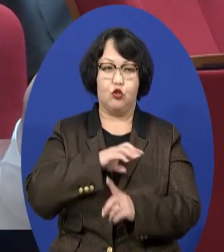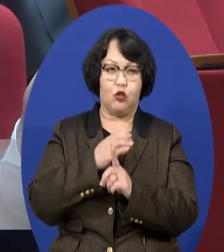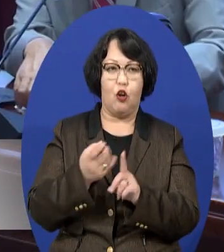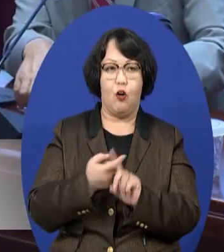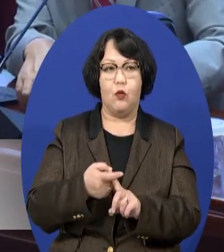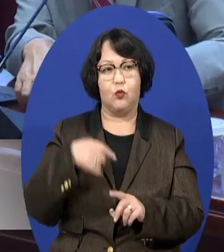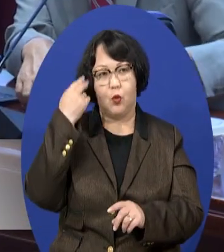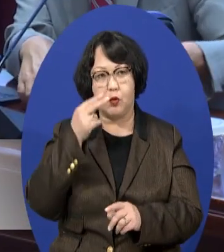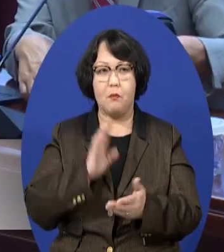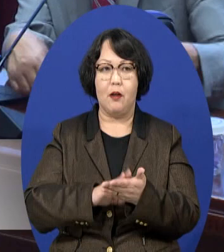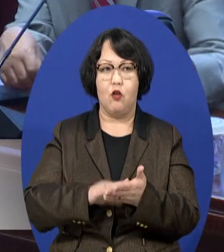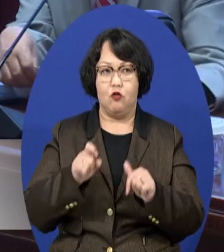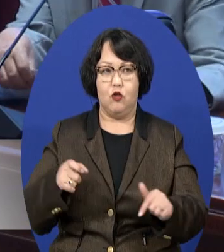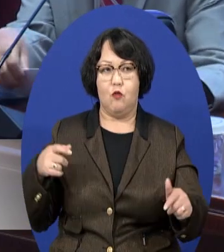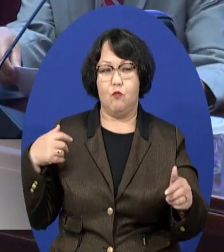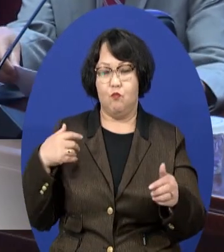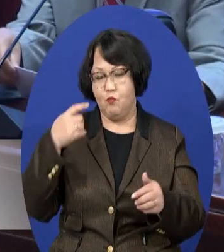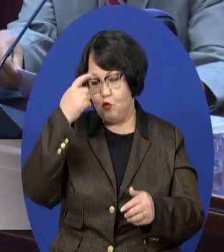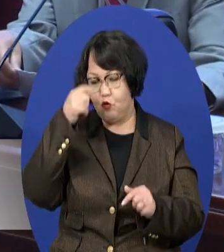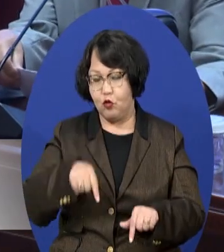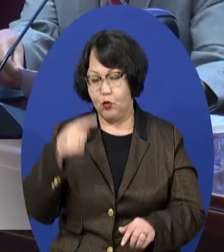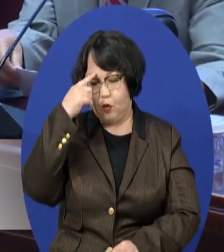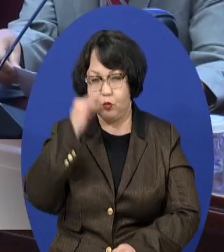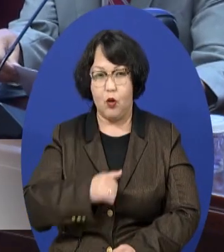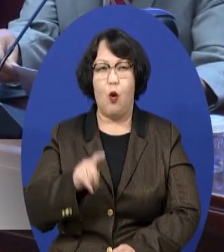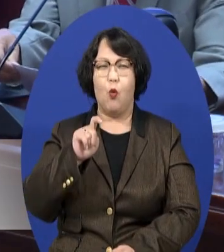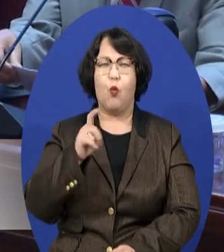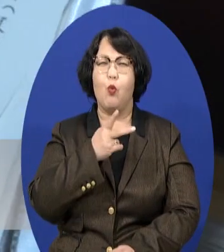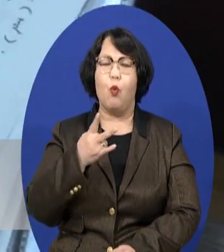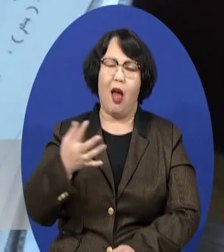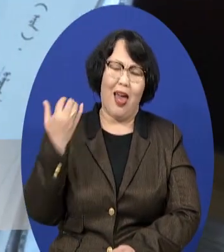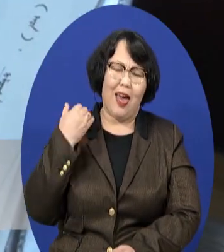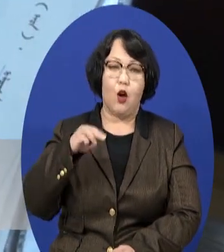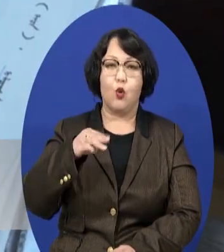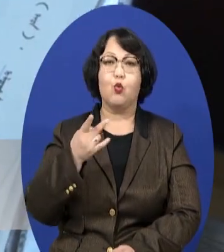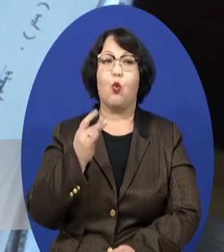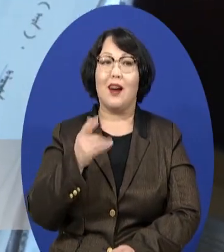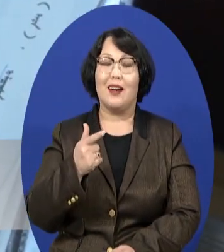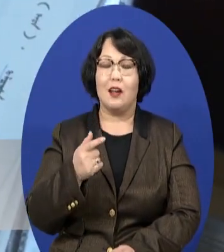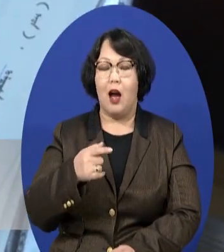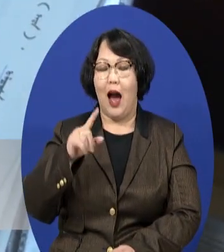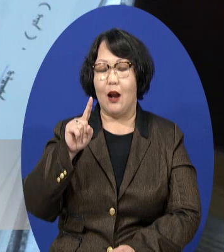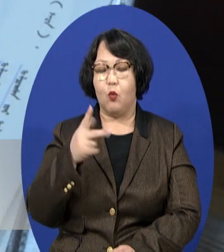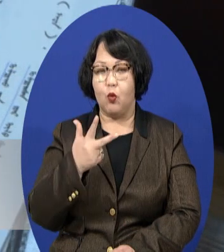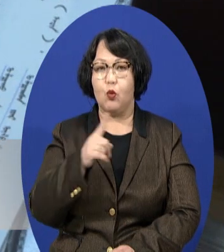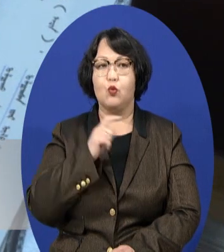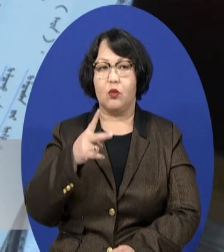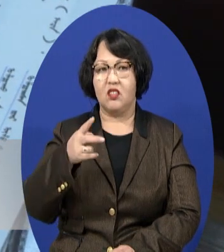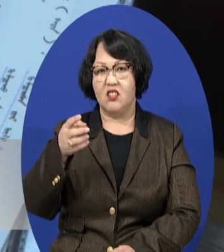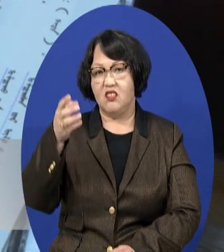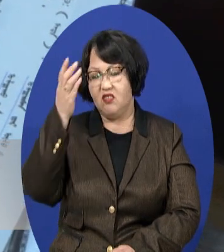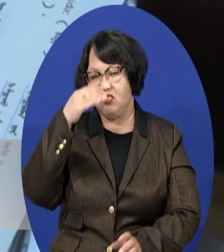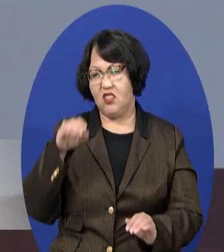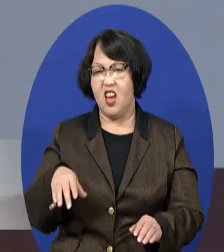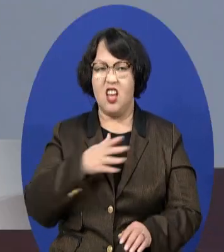зөвхөн өнөөгийн Монгол төдийгүй, өннүүгүрэн төрөг угсааны төр тус, ялангуяа 13-р зууны их Монгол улс Монголын эзэнт гүрний оршин тогтнож